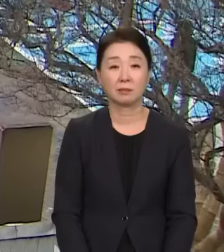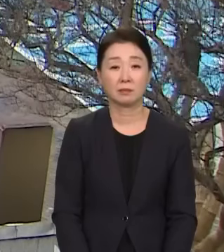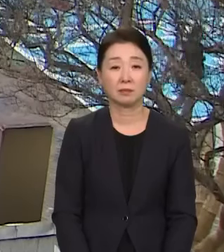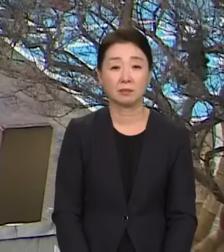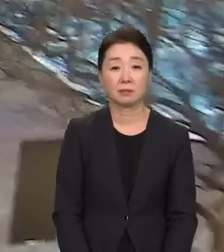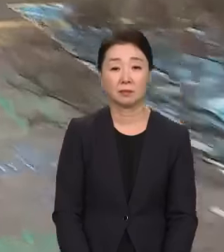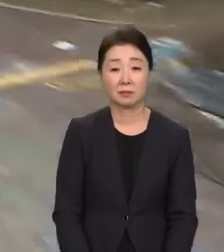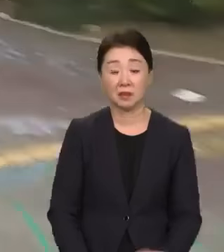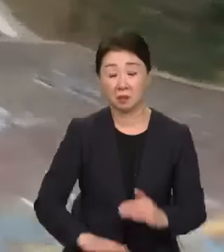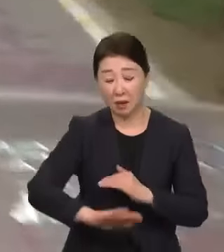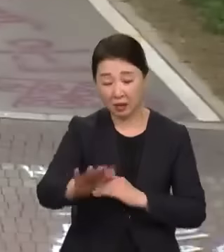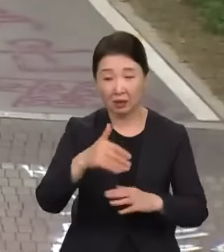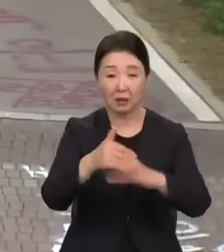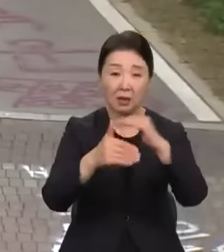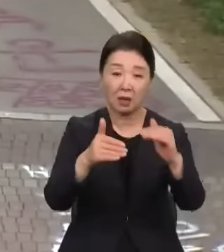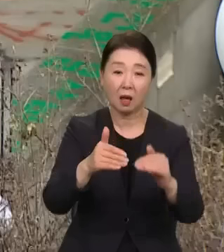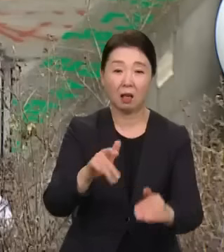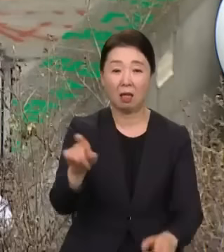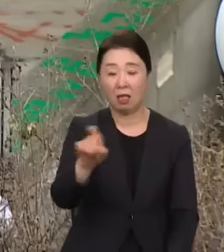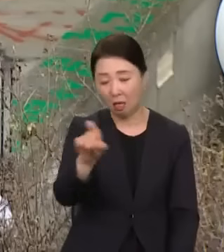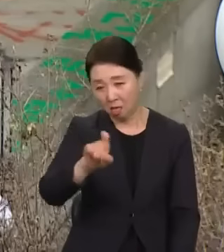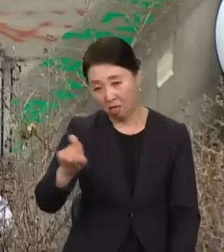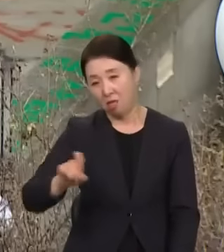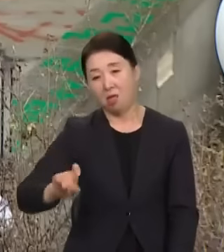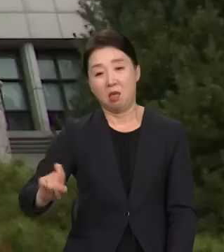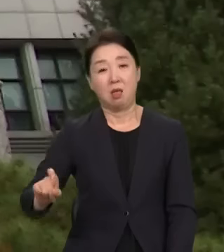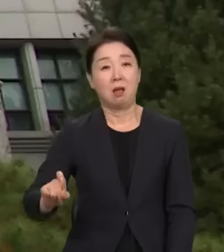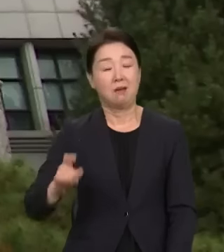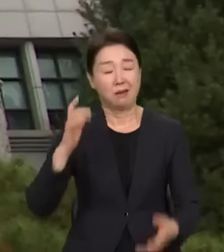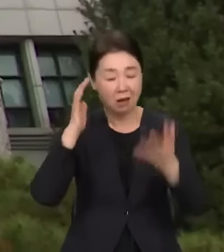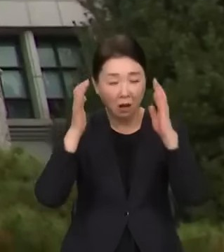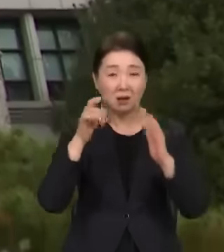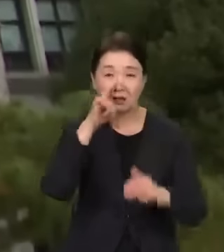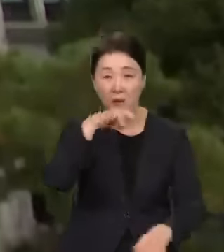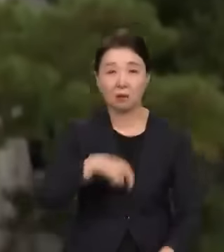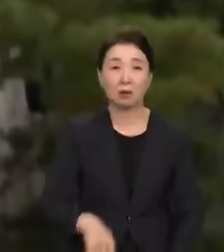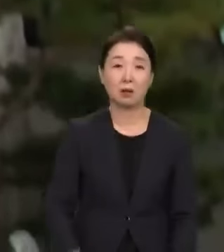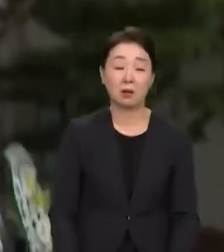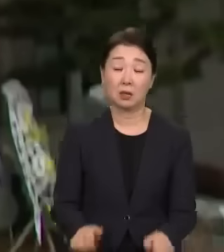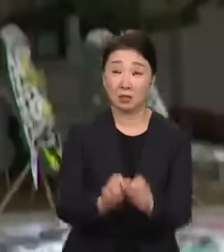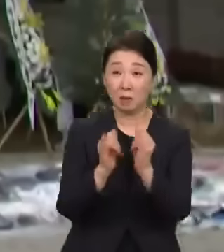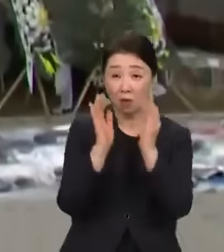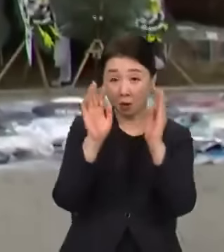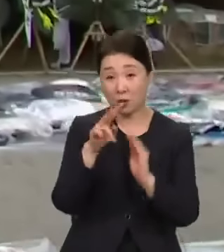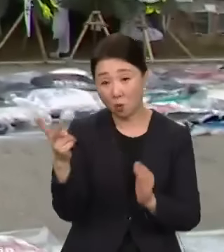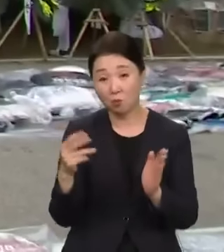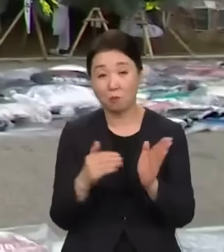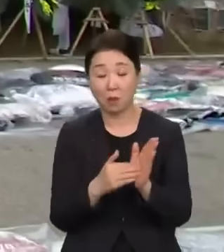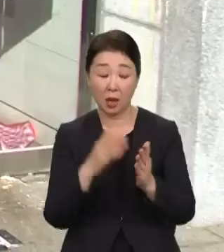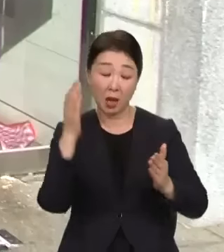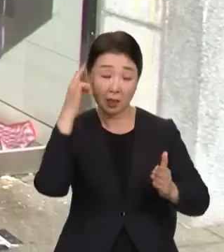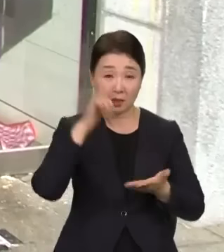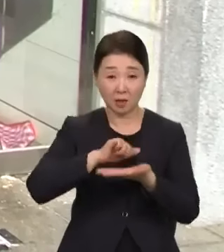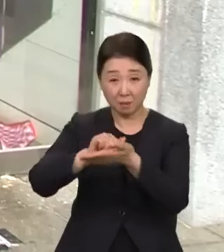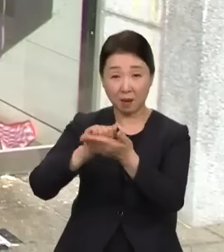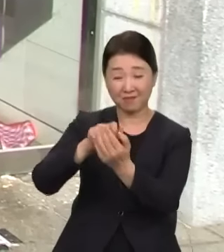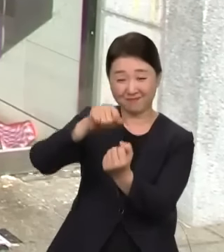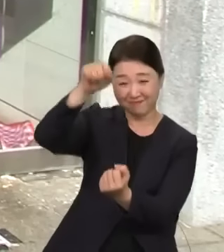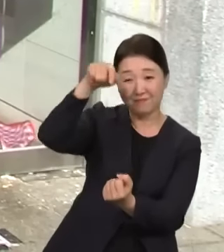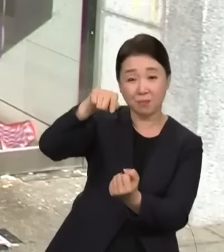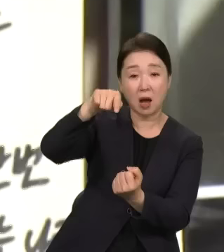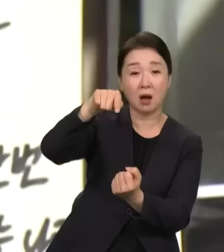바닥이며 계단이 온통 레커로 쓴 글씨로 뒤덮였습니다. 남녀공학 전환에 학생 의견 반영하라는 대자보가 붙은